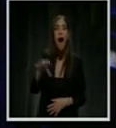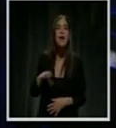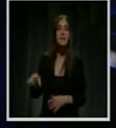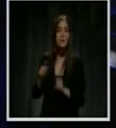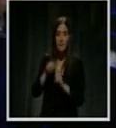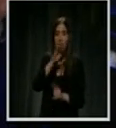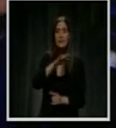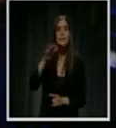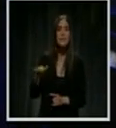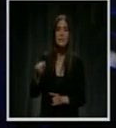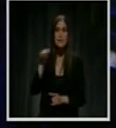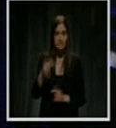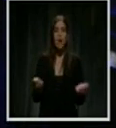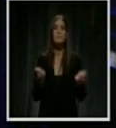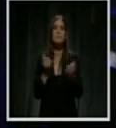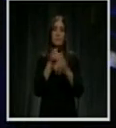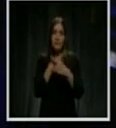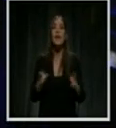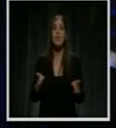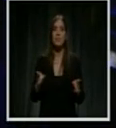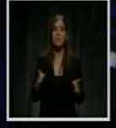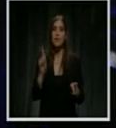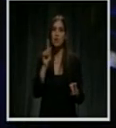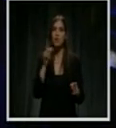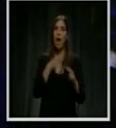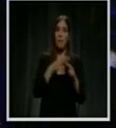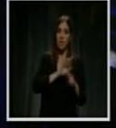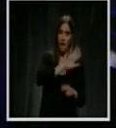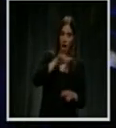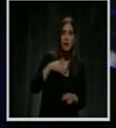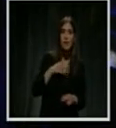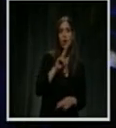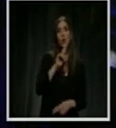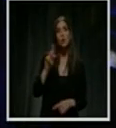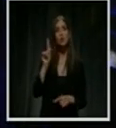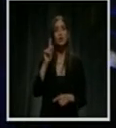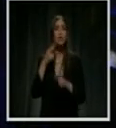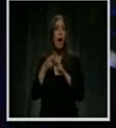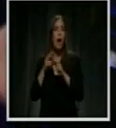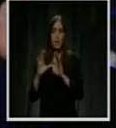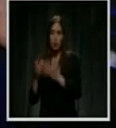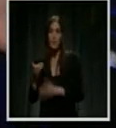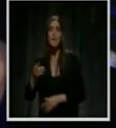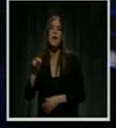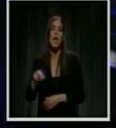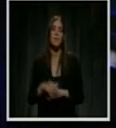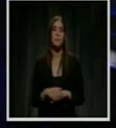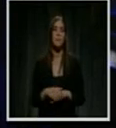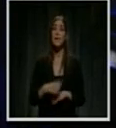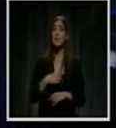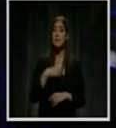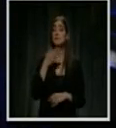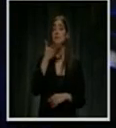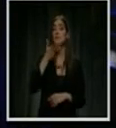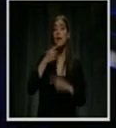tagħna. Dawk huma differenzi fl-istrateġija illi l-poplu se jkun qed jivvota dwarhom nhar is-Sibt li ġej. Insemmi il-qortin,